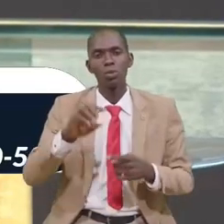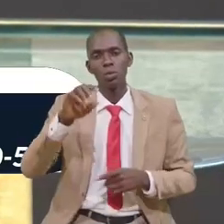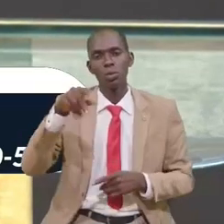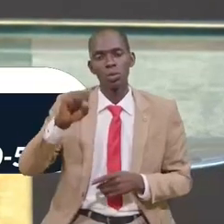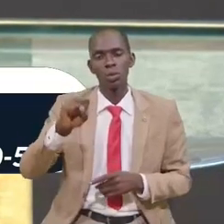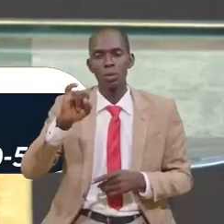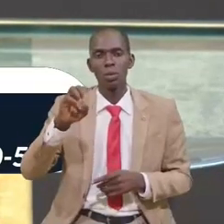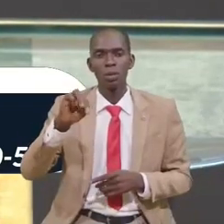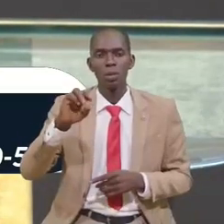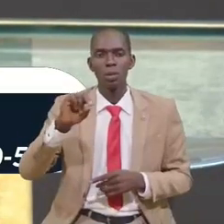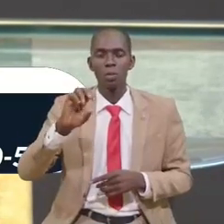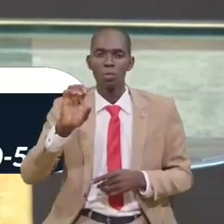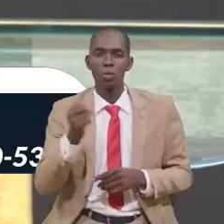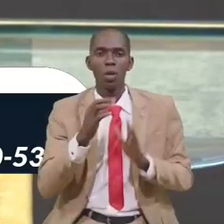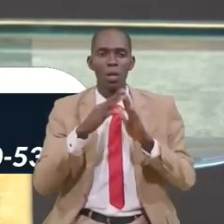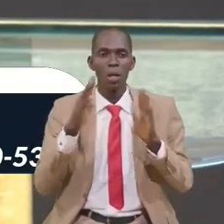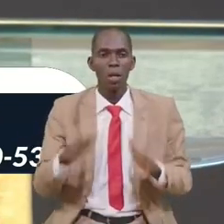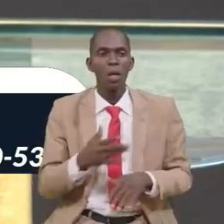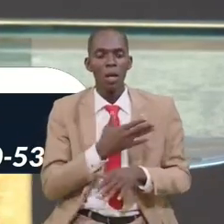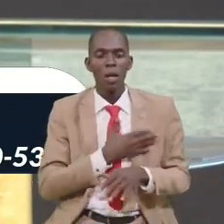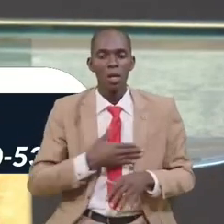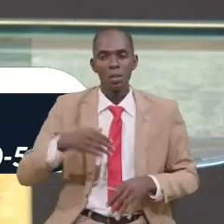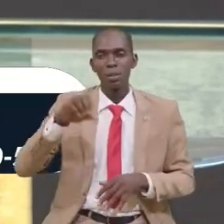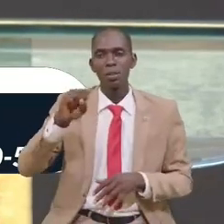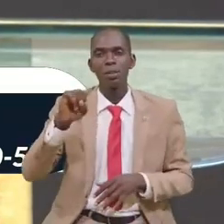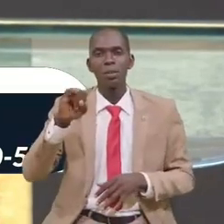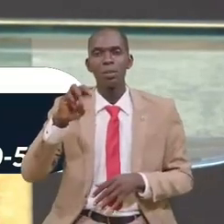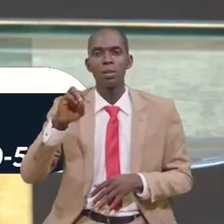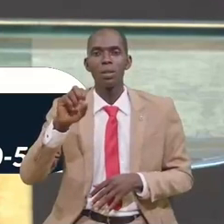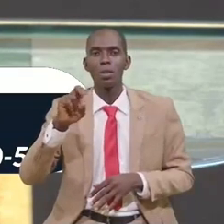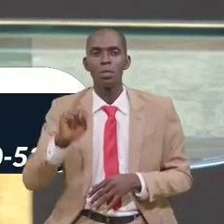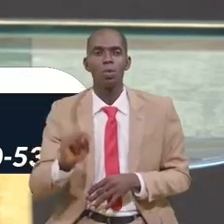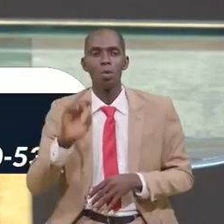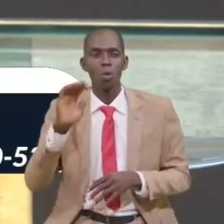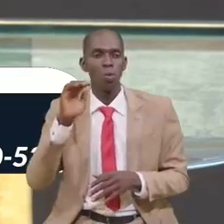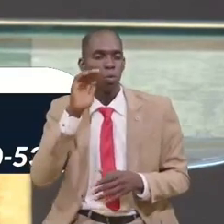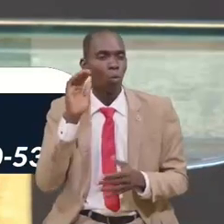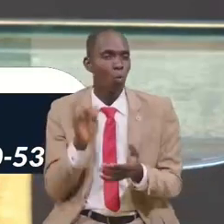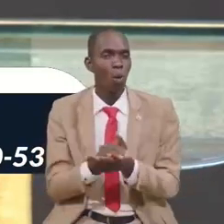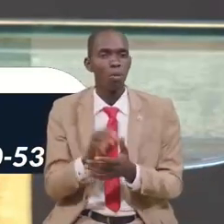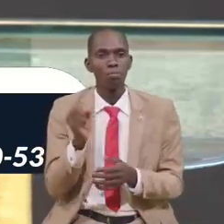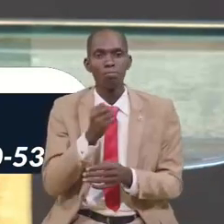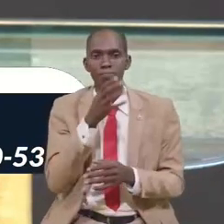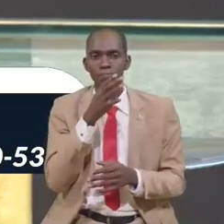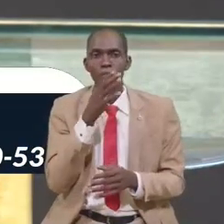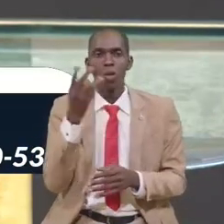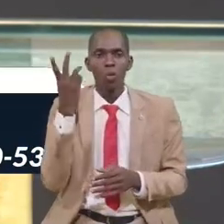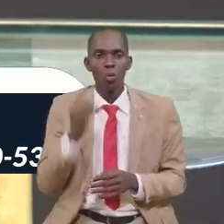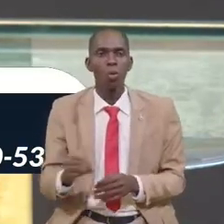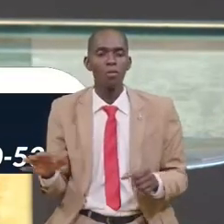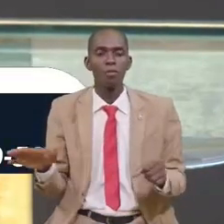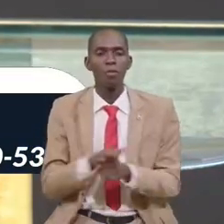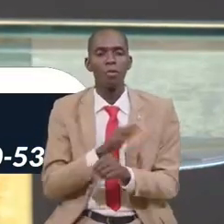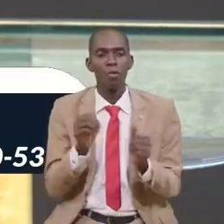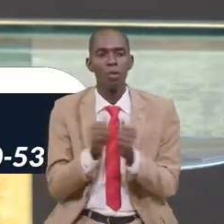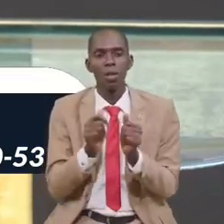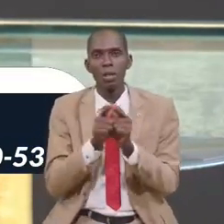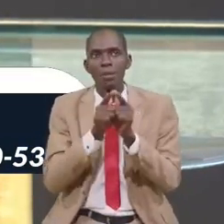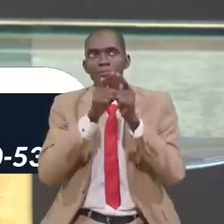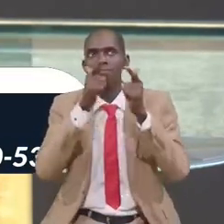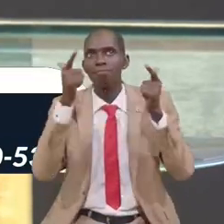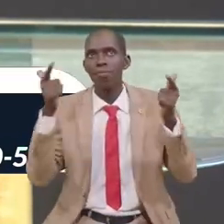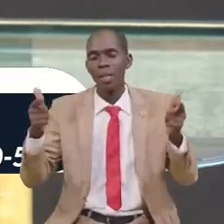La belle-mère de Simon avait une violente fièvre. » Vous voyez, c'est le médecin ici.